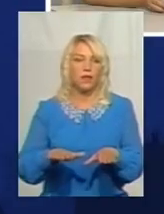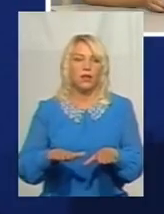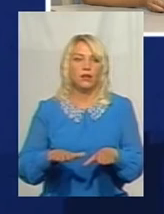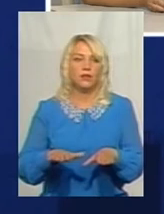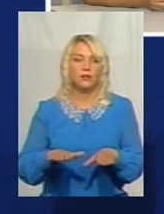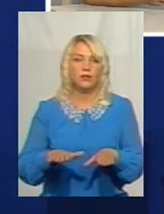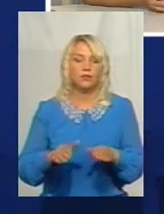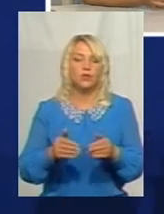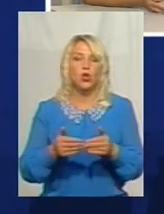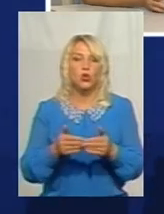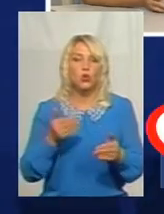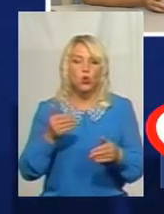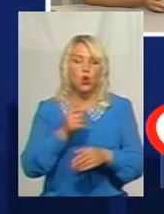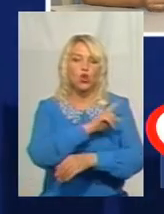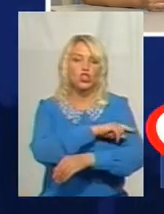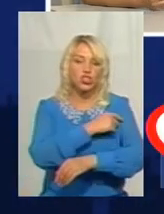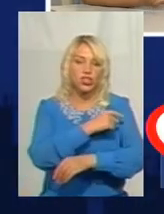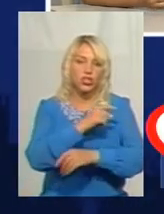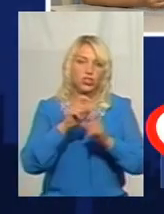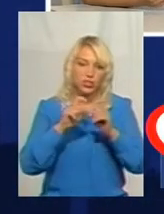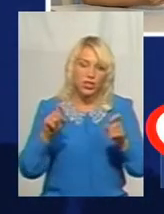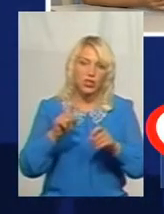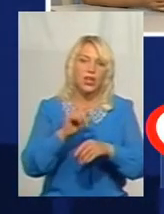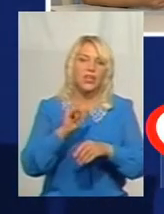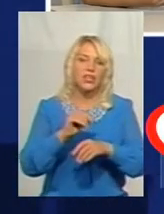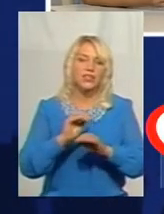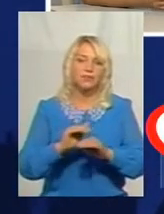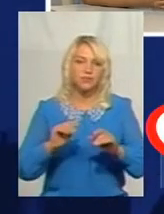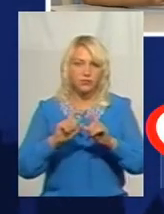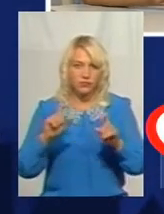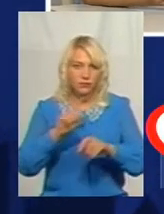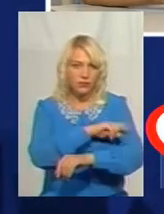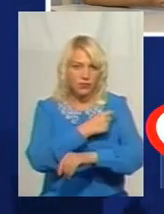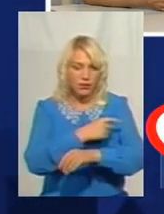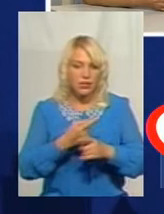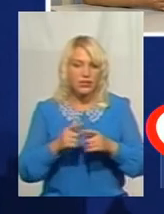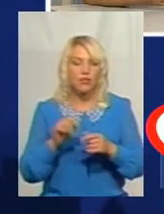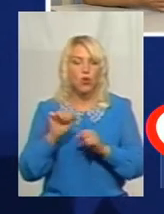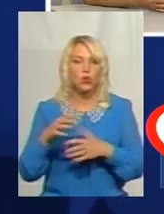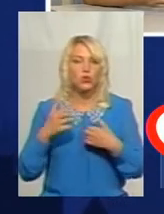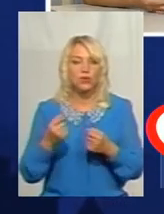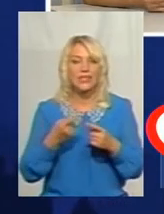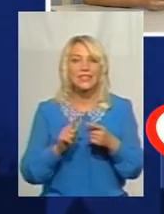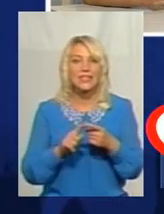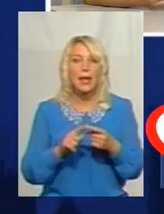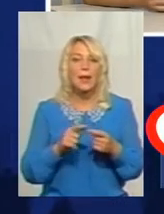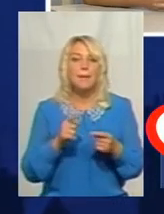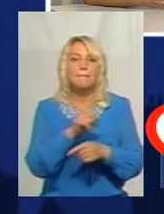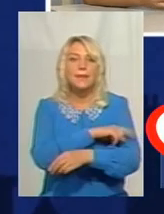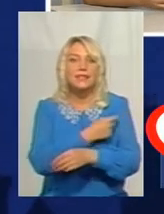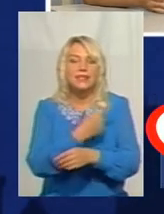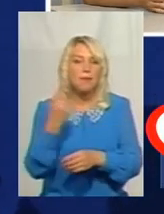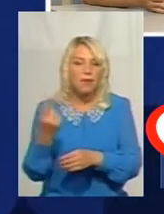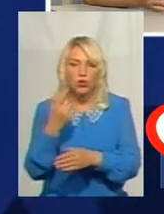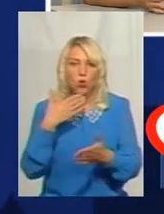дошкільно-шкільної медицини в реформі охорони здоров'я, тому що все-таки це теж медицина першого контакту, і вона якось би